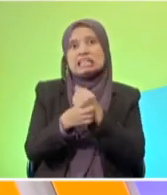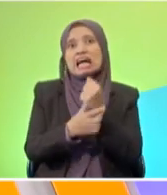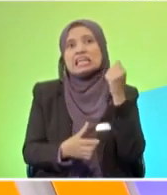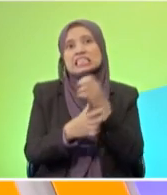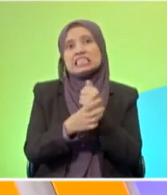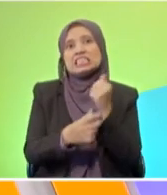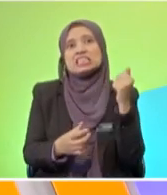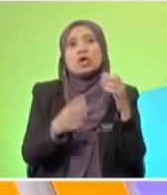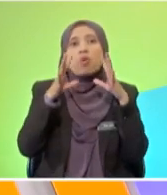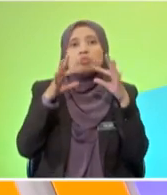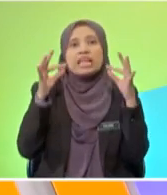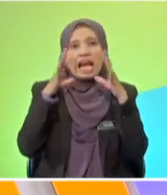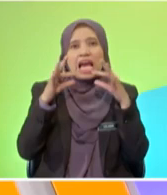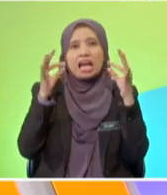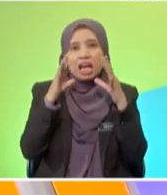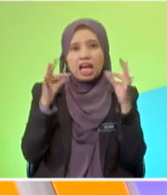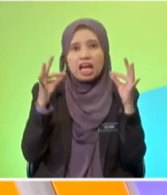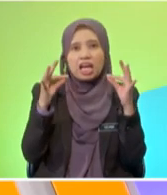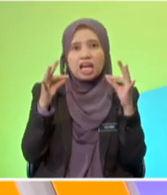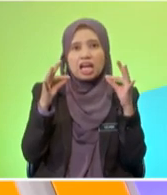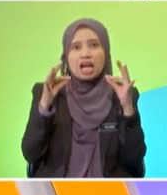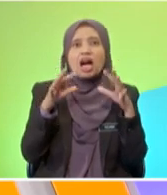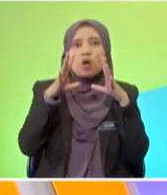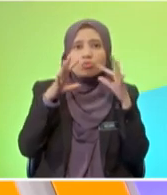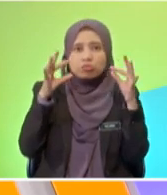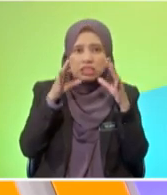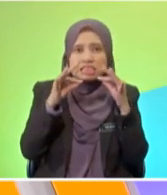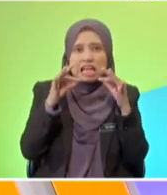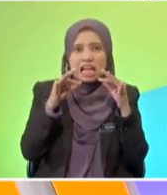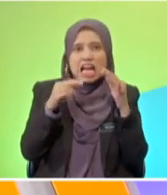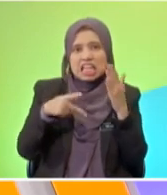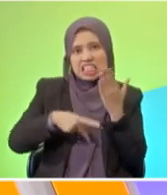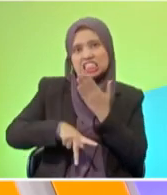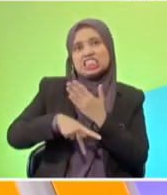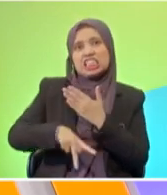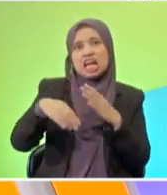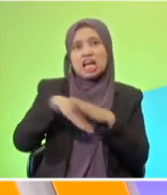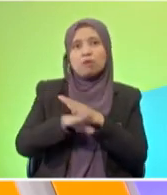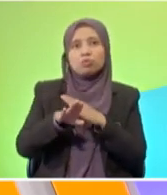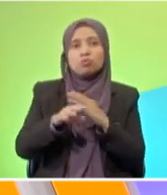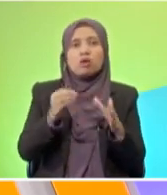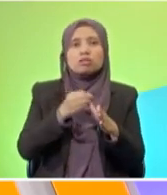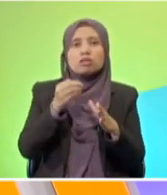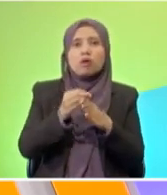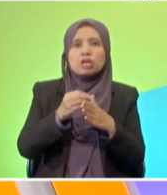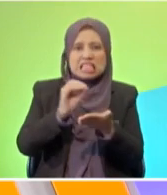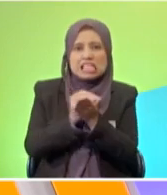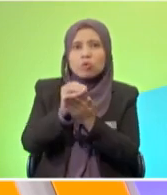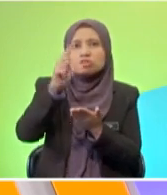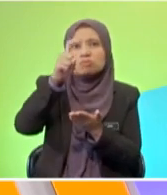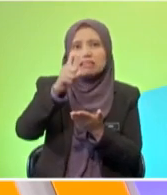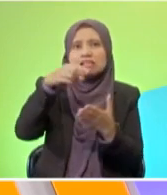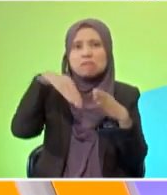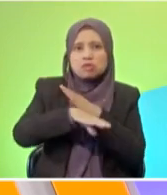tai kucing Hah kucing itu kucing ke dalam tuh ataupun bangkai jatuh dalam tuh jadi air itu pun busuk